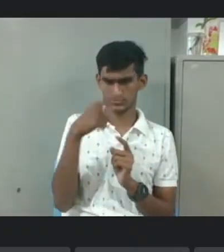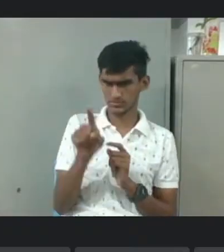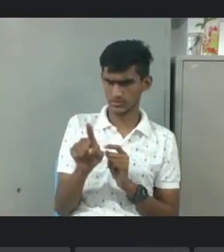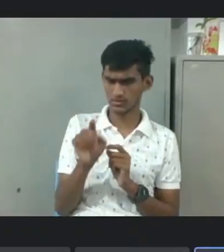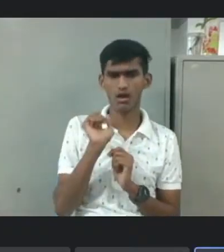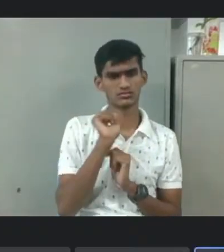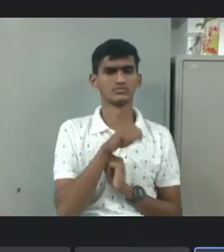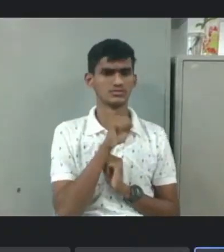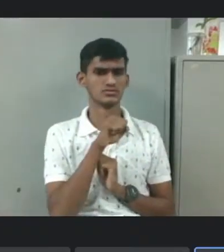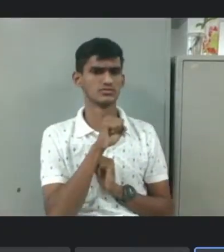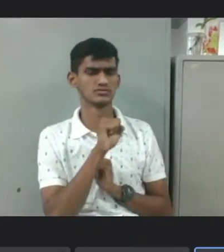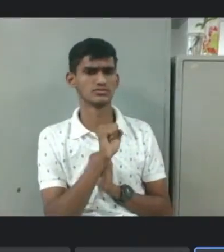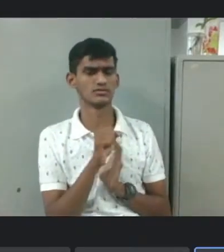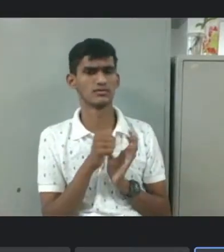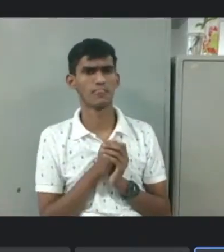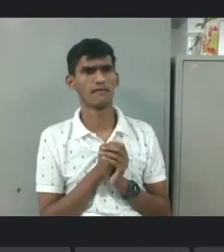അതെ അതെ, തോളൂർ ഗ്രാമ.